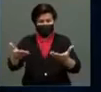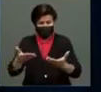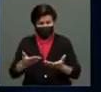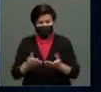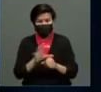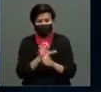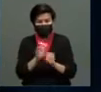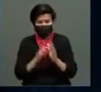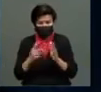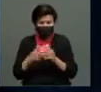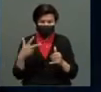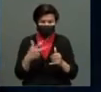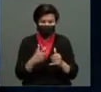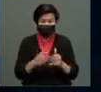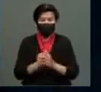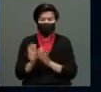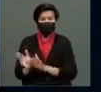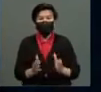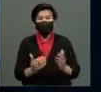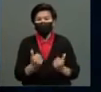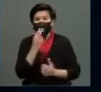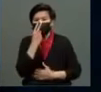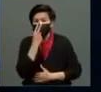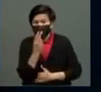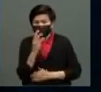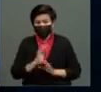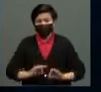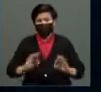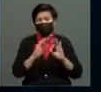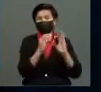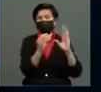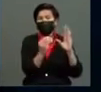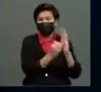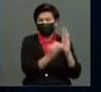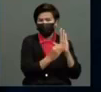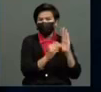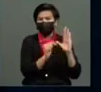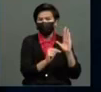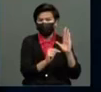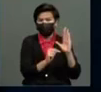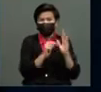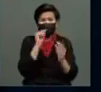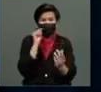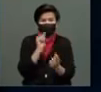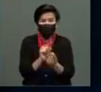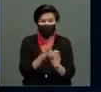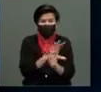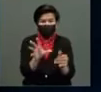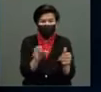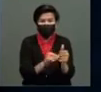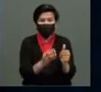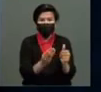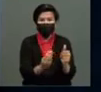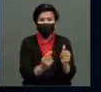แต่ที่สำคัญมาดูฮะสถานที่คือกรุงเทพมหานครเจอเข้าไปถึง